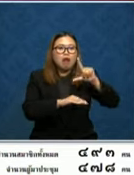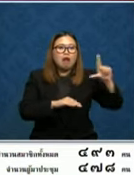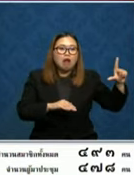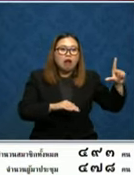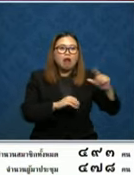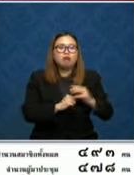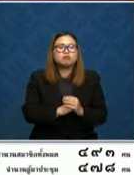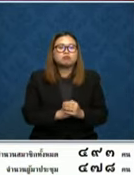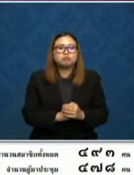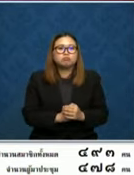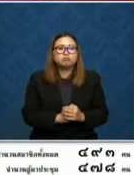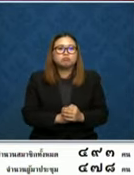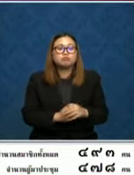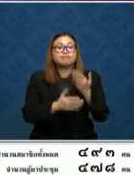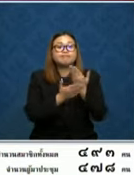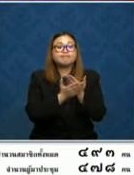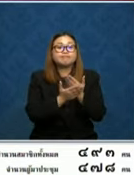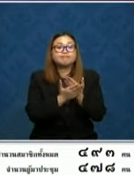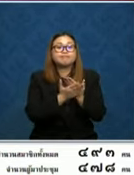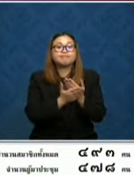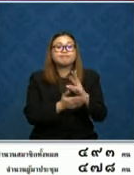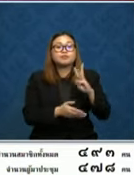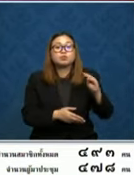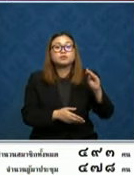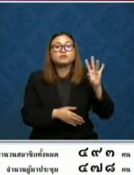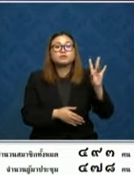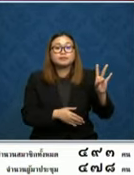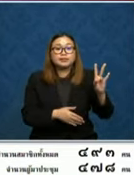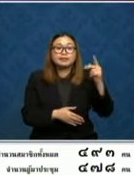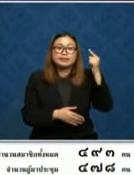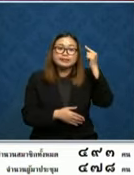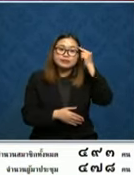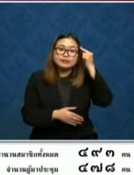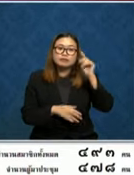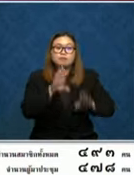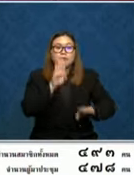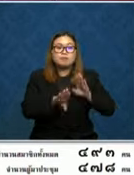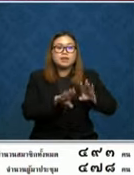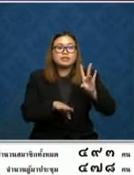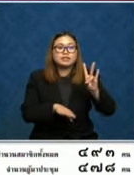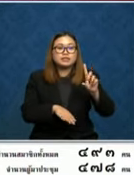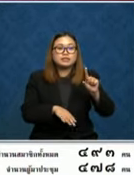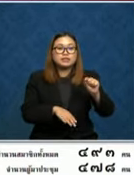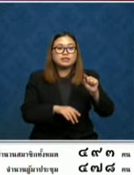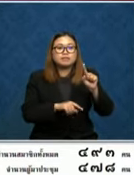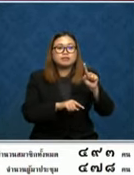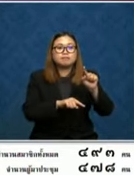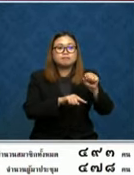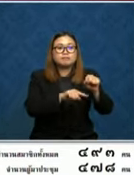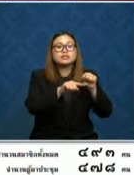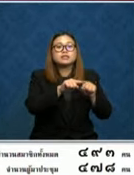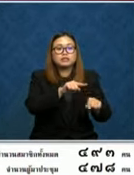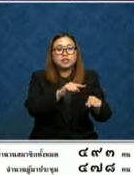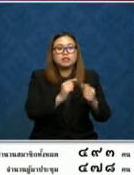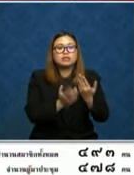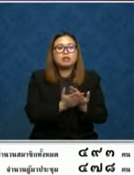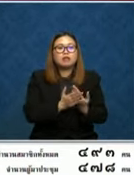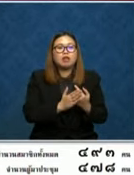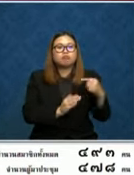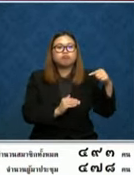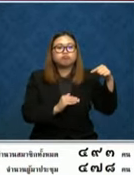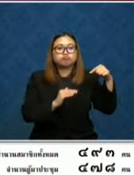การปรับตัวของอัตราเงินเฟ้อในปี2567คาดว่าจะอยู่ที่ 20% และอัตราเงินเฟ้อคาดว่าจะลดลงเหลือประม